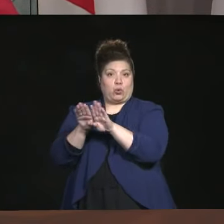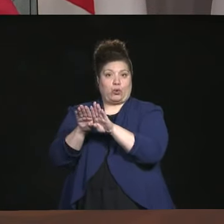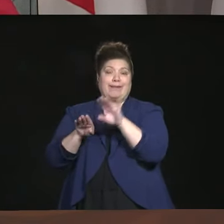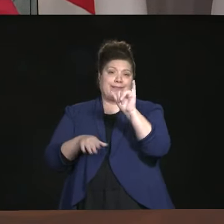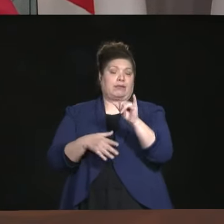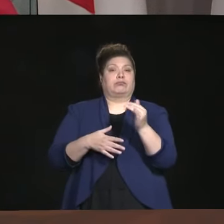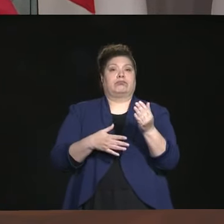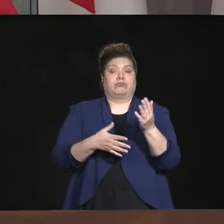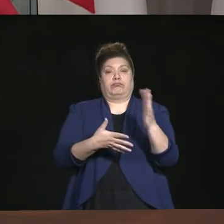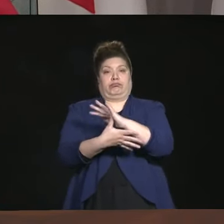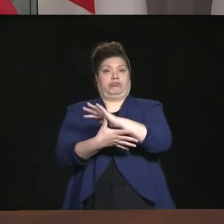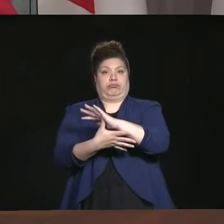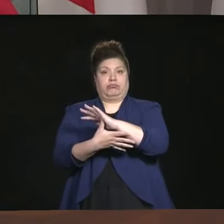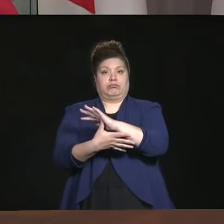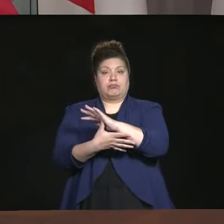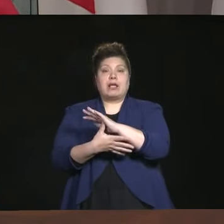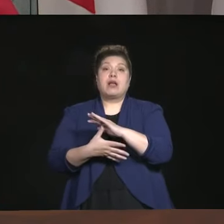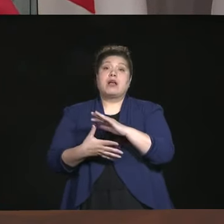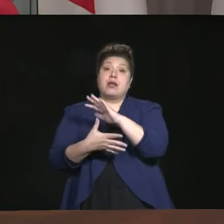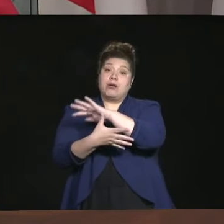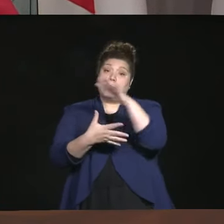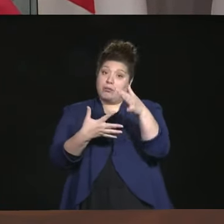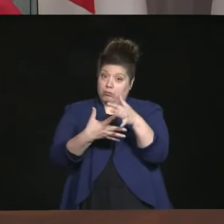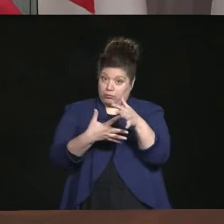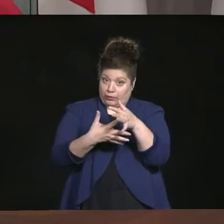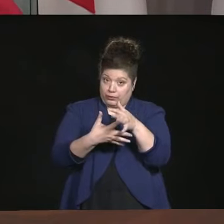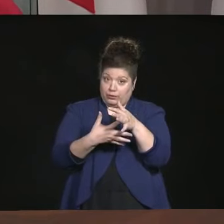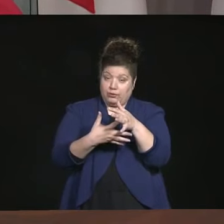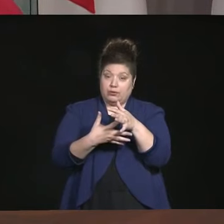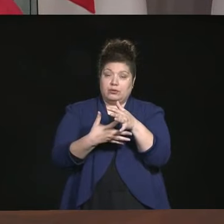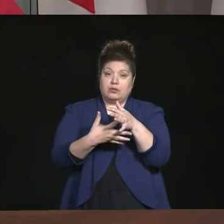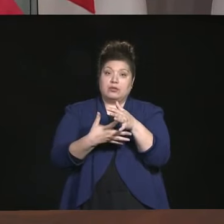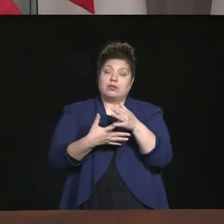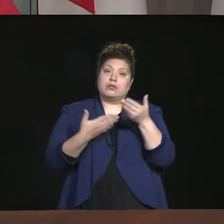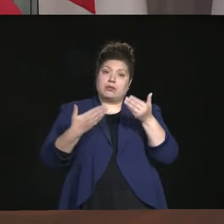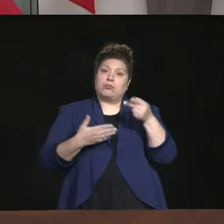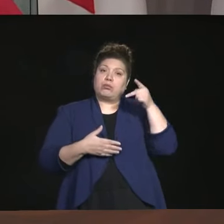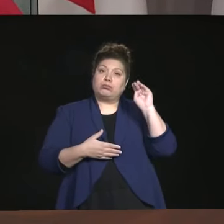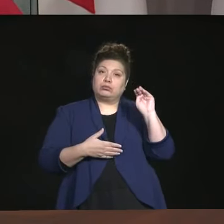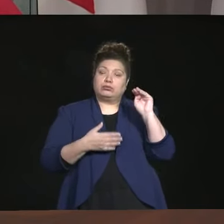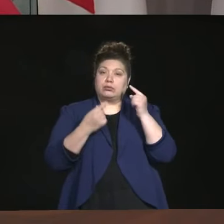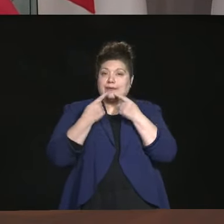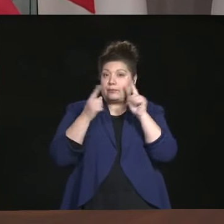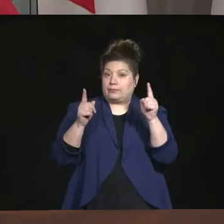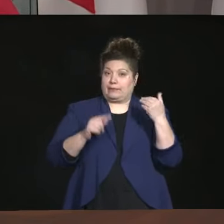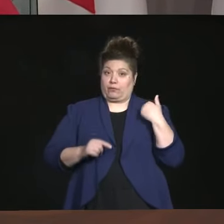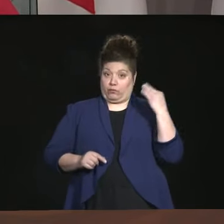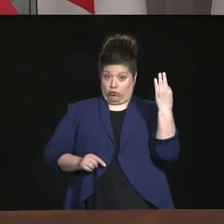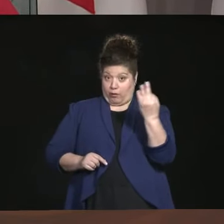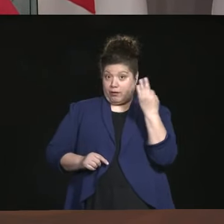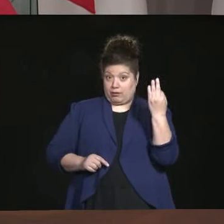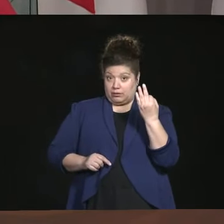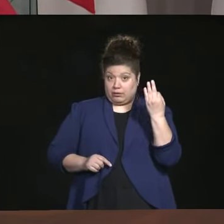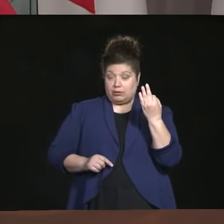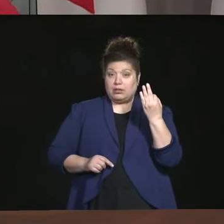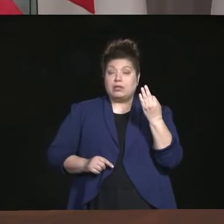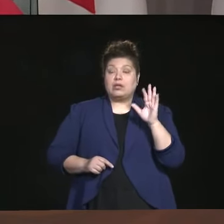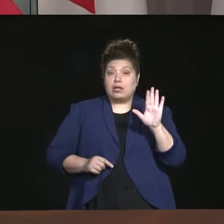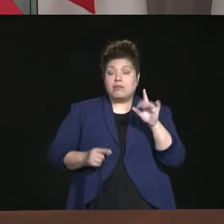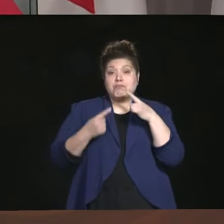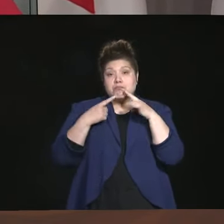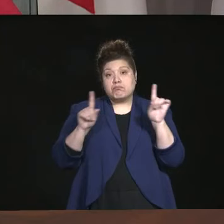Premier ministre a annoncé vendredi, c'était pour aider les employeurs, les travailleurs